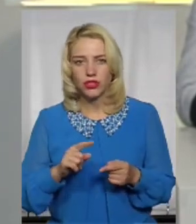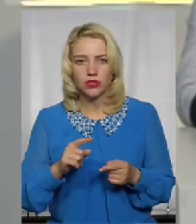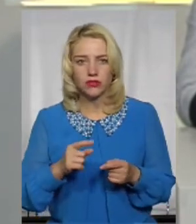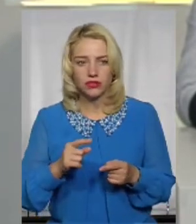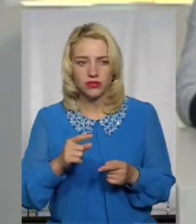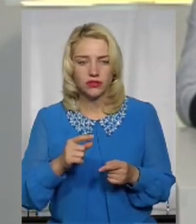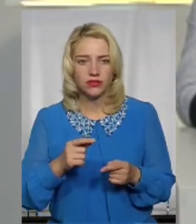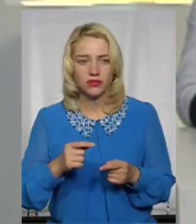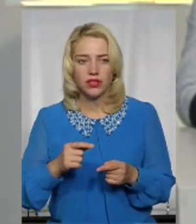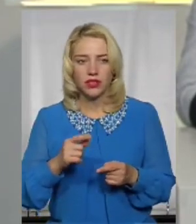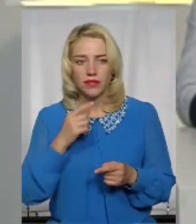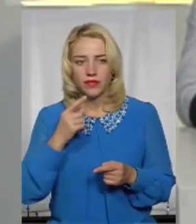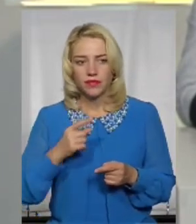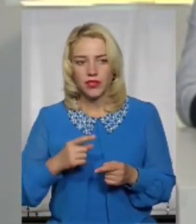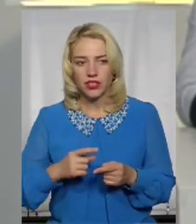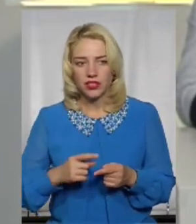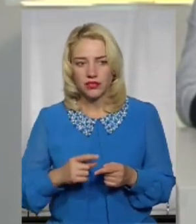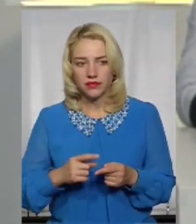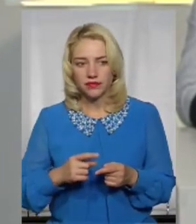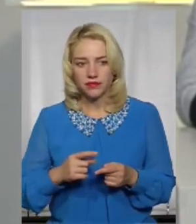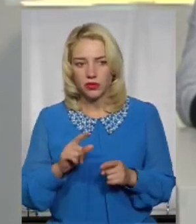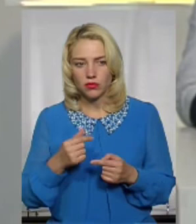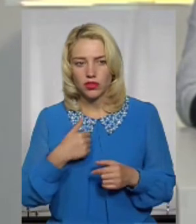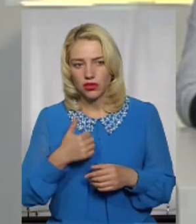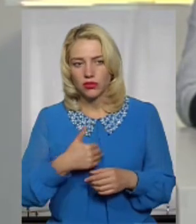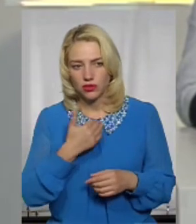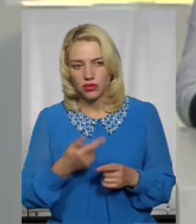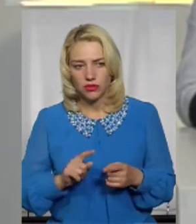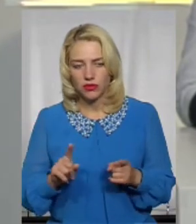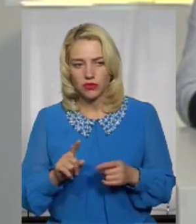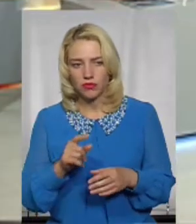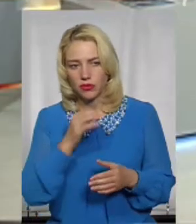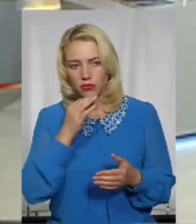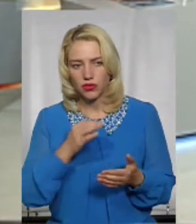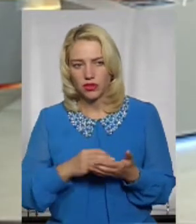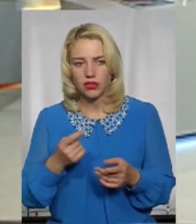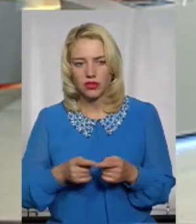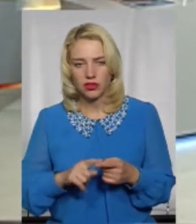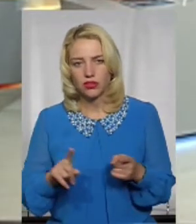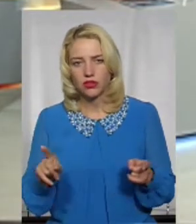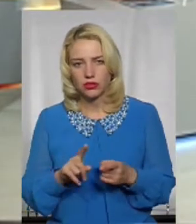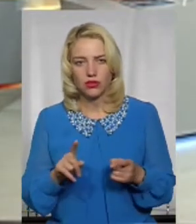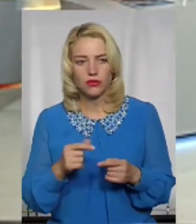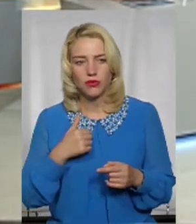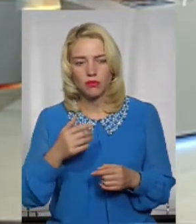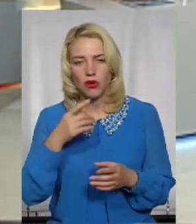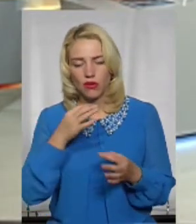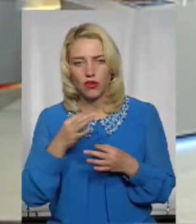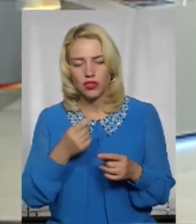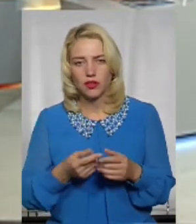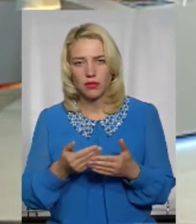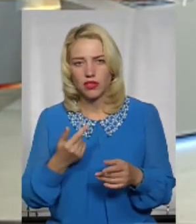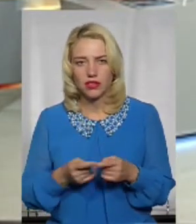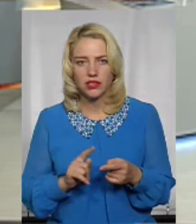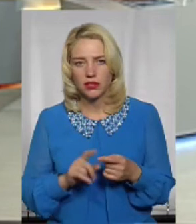об'єктів області. Тому мені хотілося доповідати те, що є реально, фактично, поговоривши перед цим